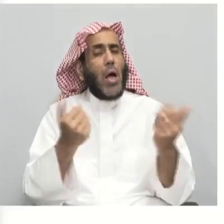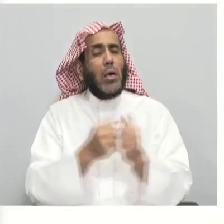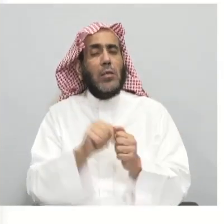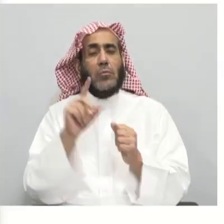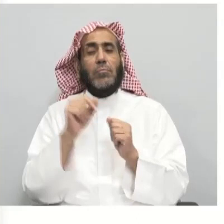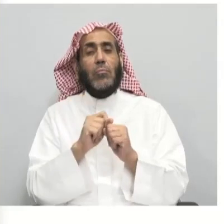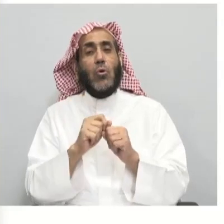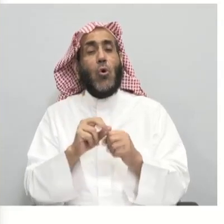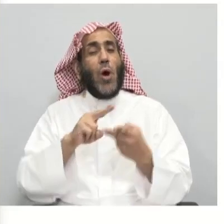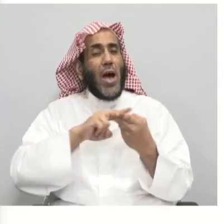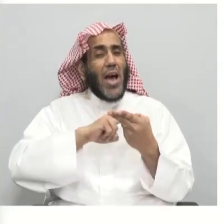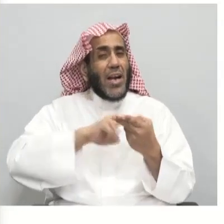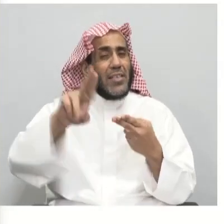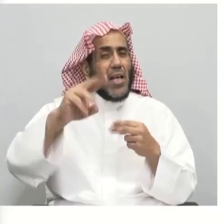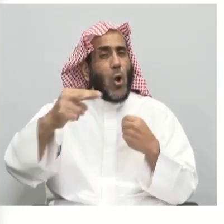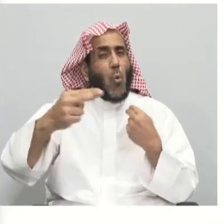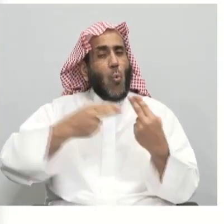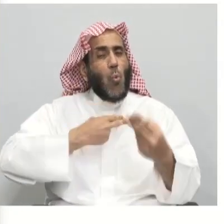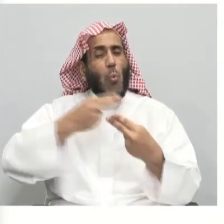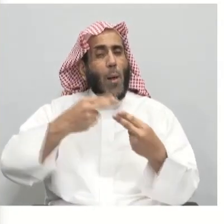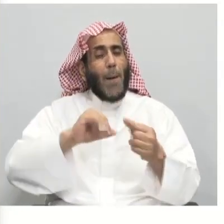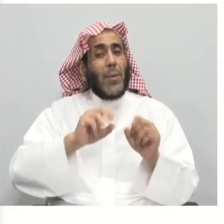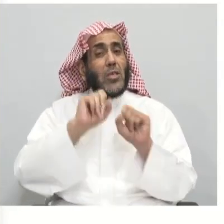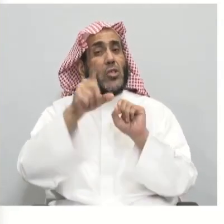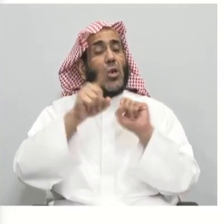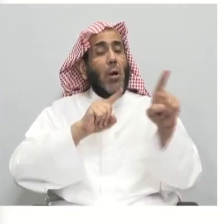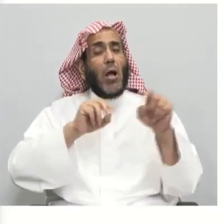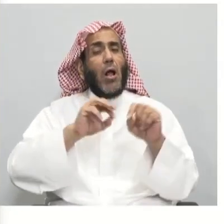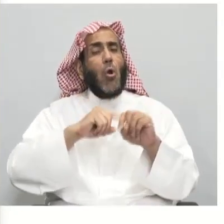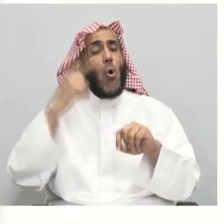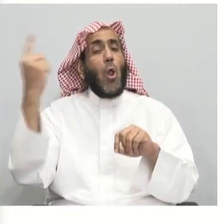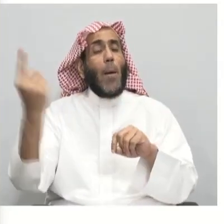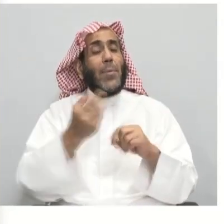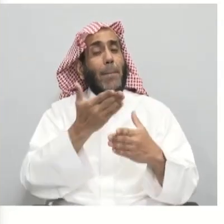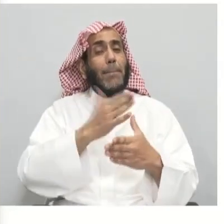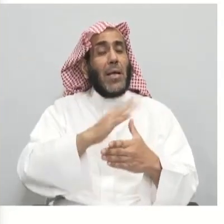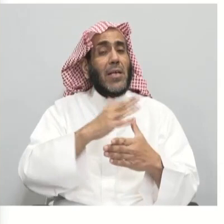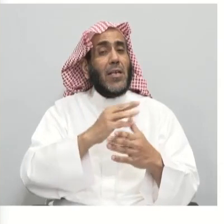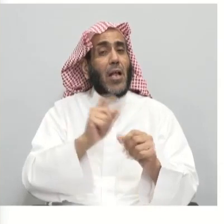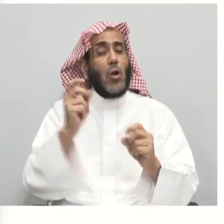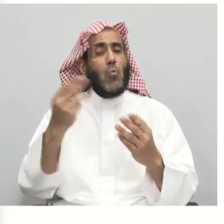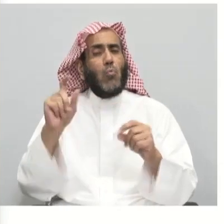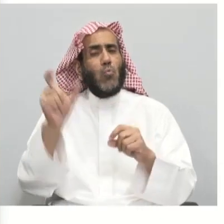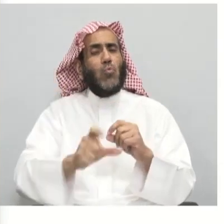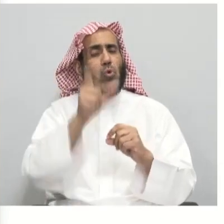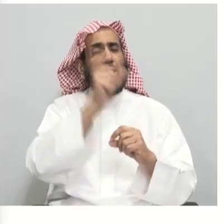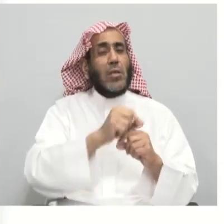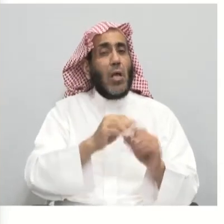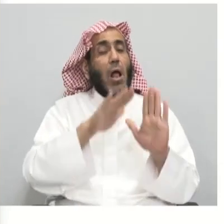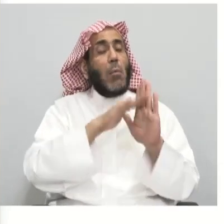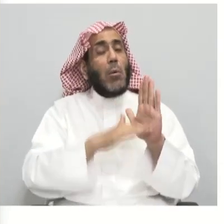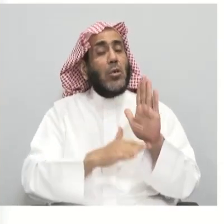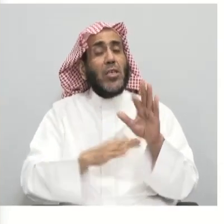احسنتم هو الرسائل المتبادله عبر الشبكه العالميه بين المستخدمين البرمجيات